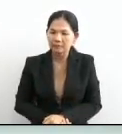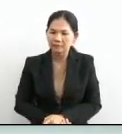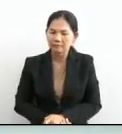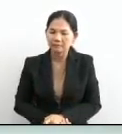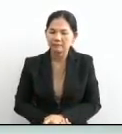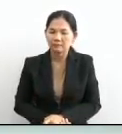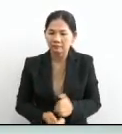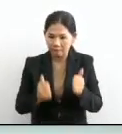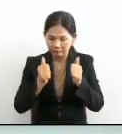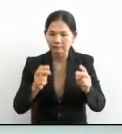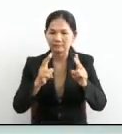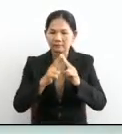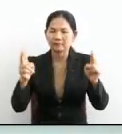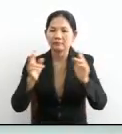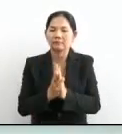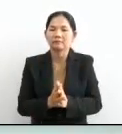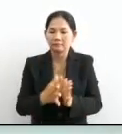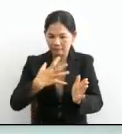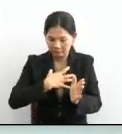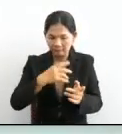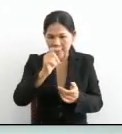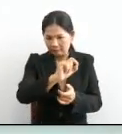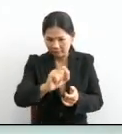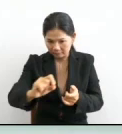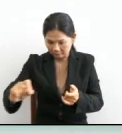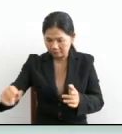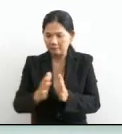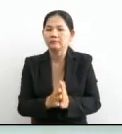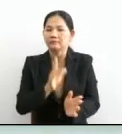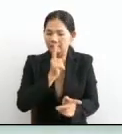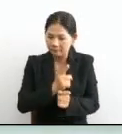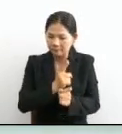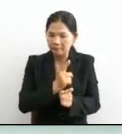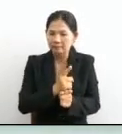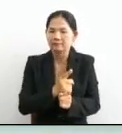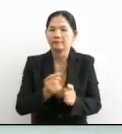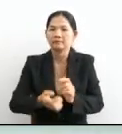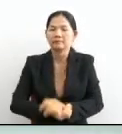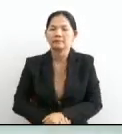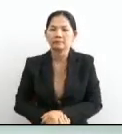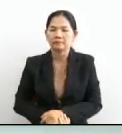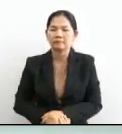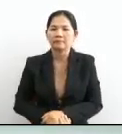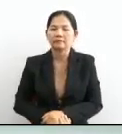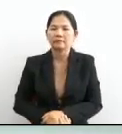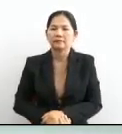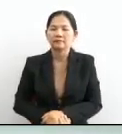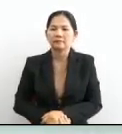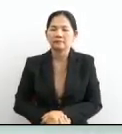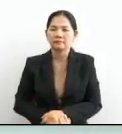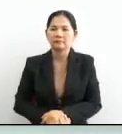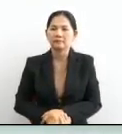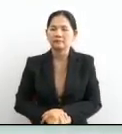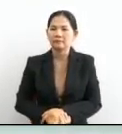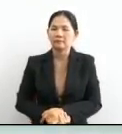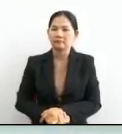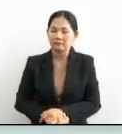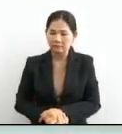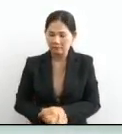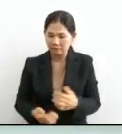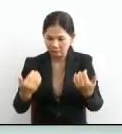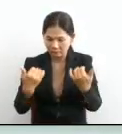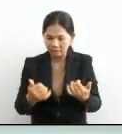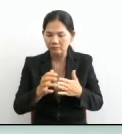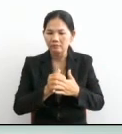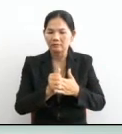cha là ổn na, cứ còn cục nghĩa cứ chẳng sợ sẽ ở trầm trồ, cha chẳng bao con chẳng sợ sẽ ở trầm trồ, chẳng thay ní nhẹ kêu